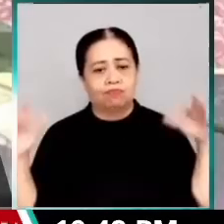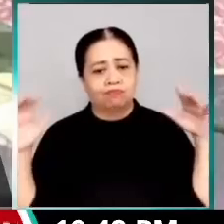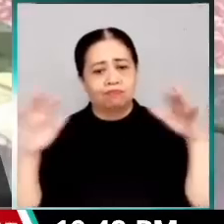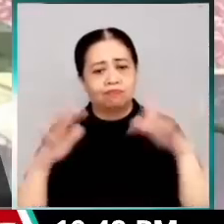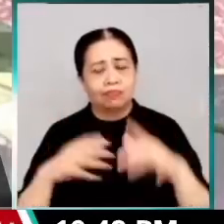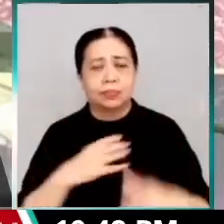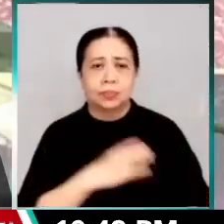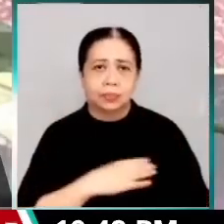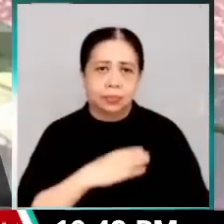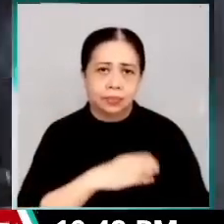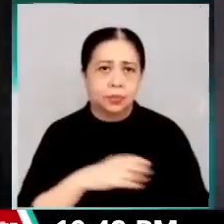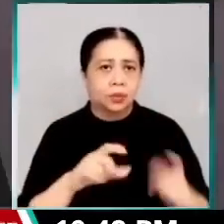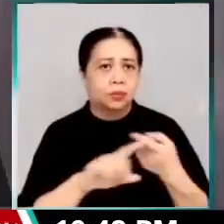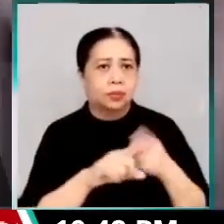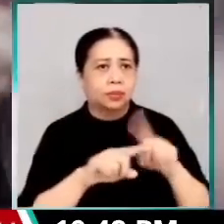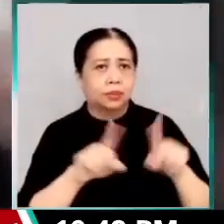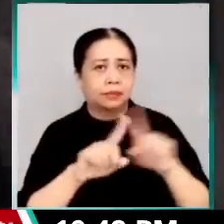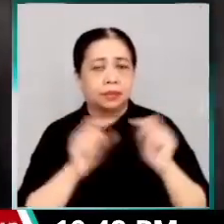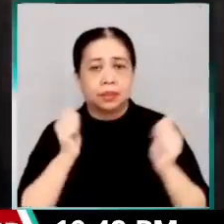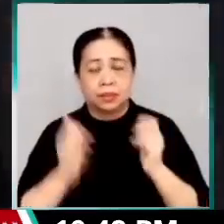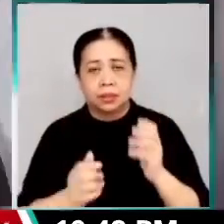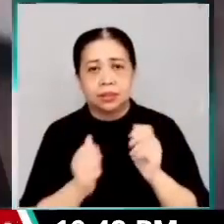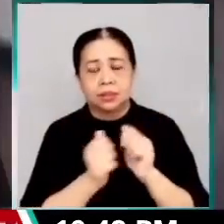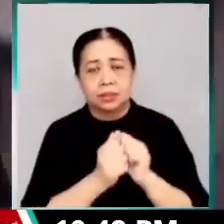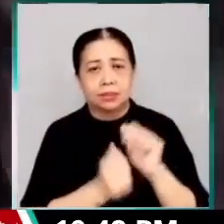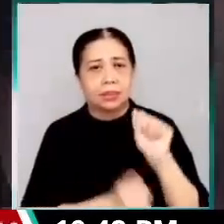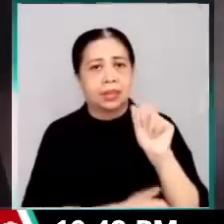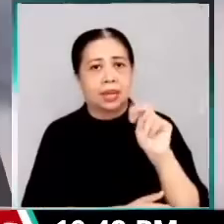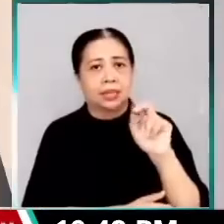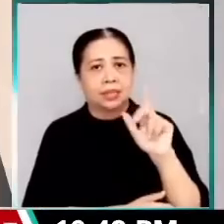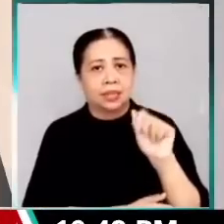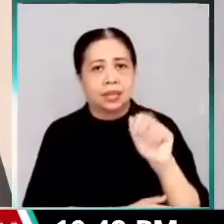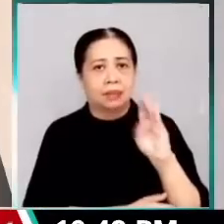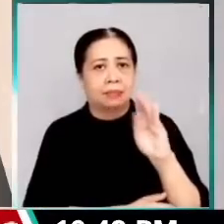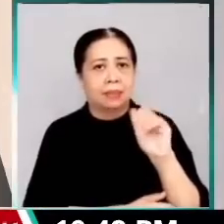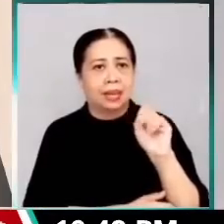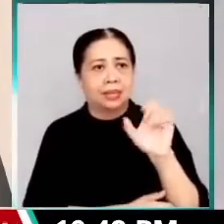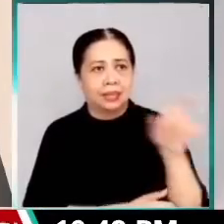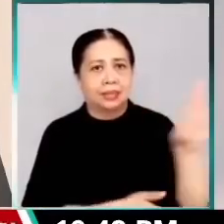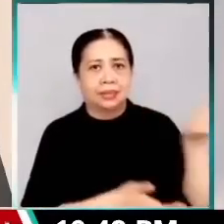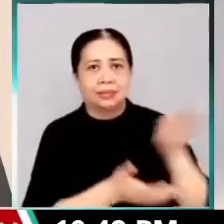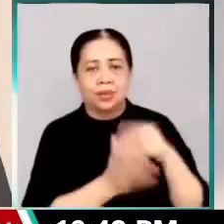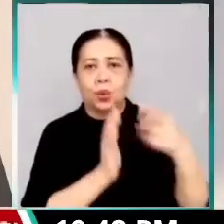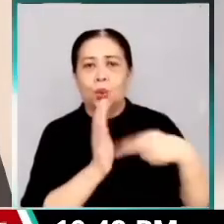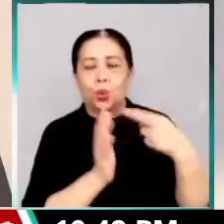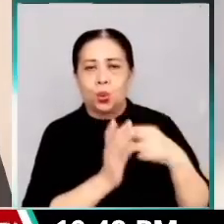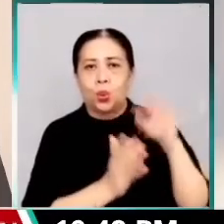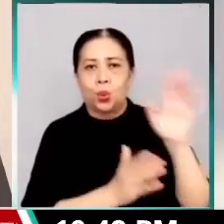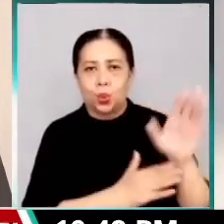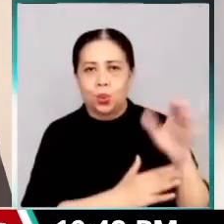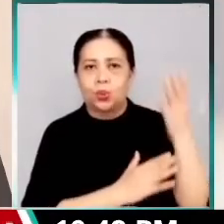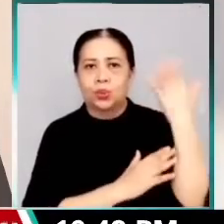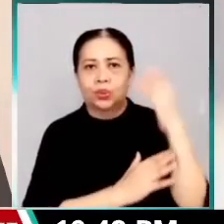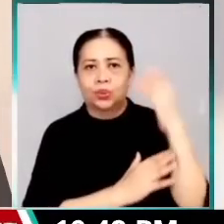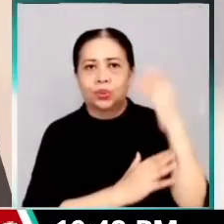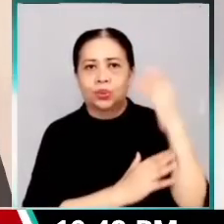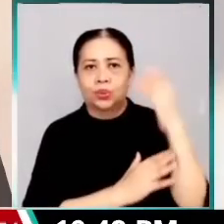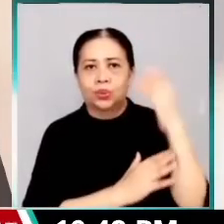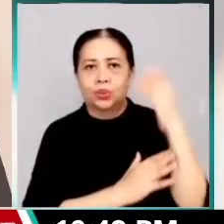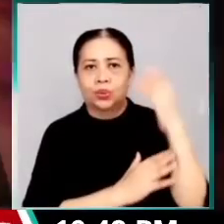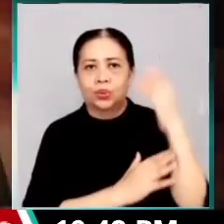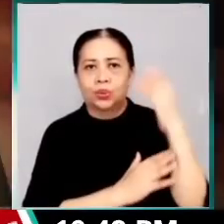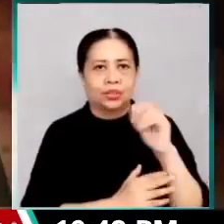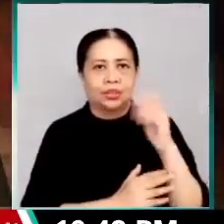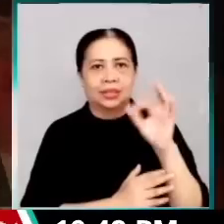mula sa celebrities kabilang na si Angela Bassett na gumanap sa life story movie ni Turner noong 1993. Gayun din